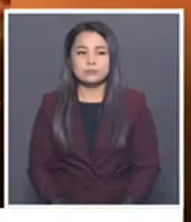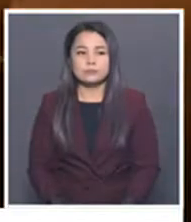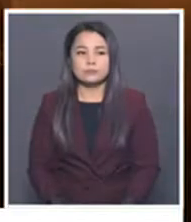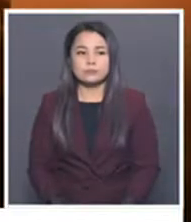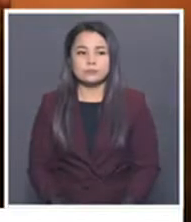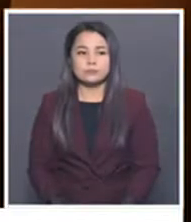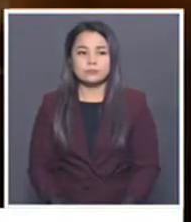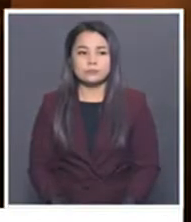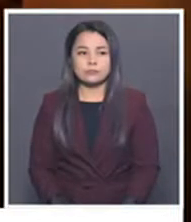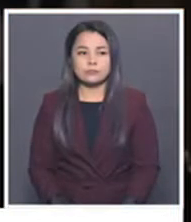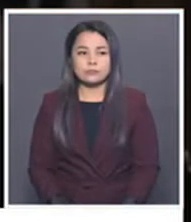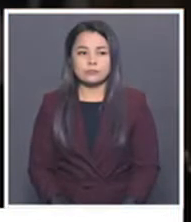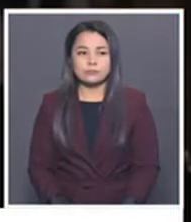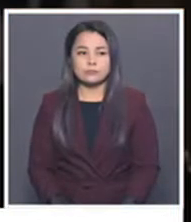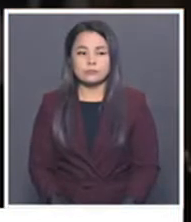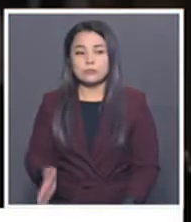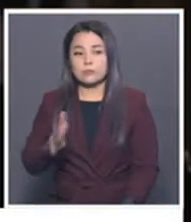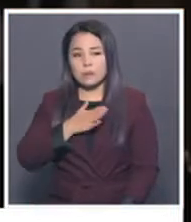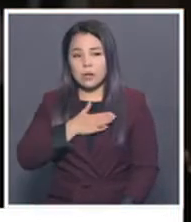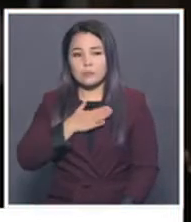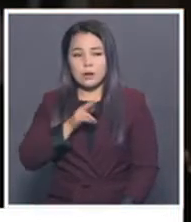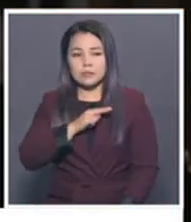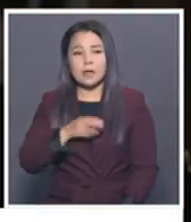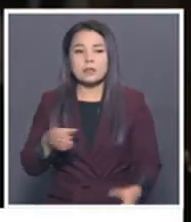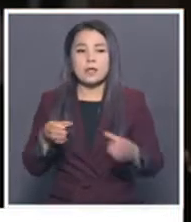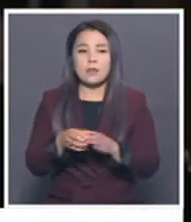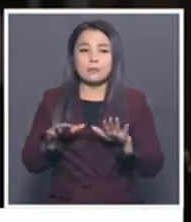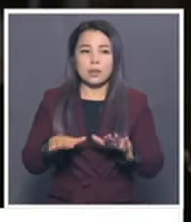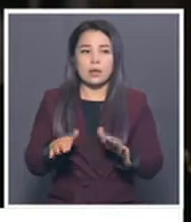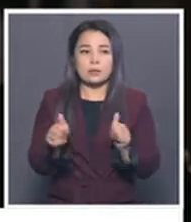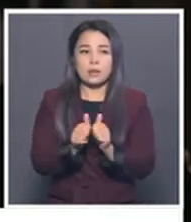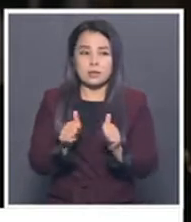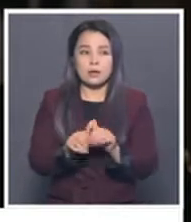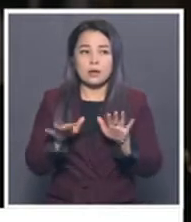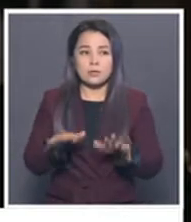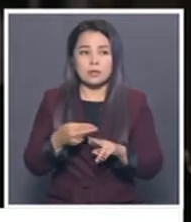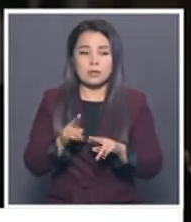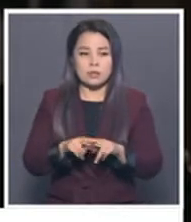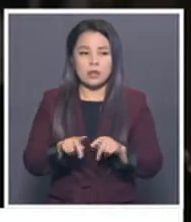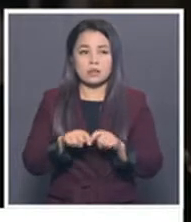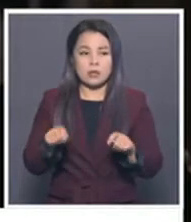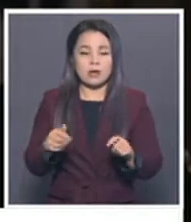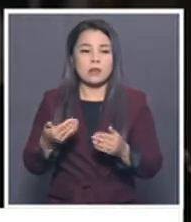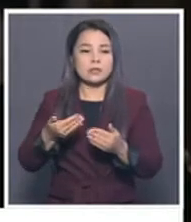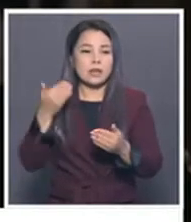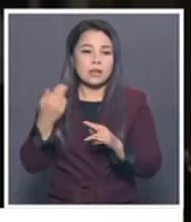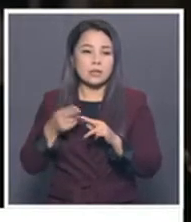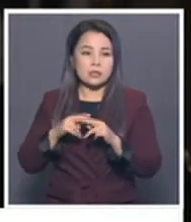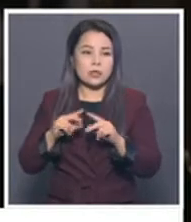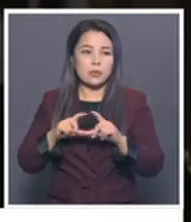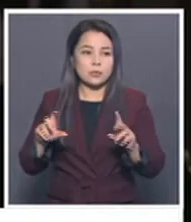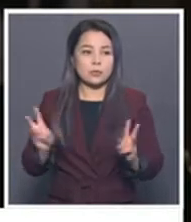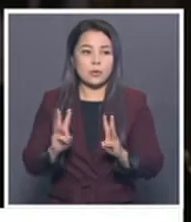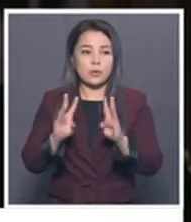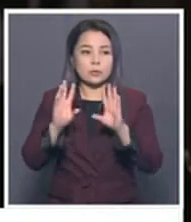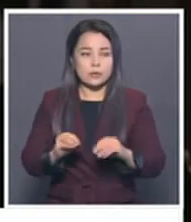176, микрорайон Казахфильм. Я и мой коллега работаем буквально в этом здании. Біз мына артқы ғимаратта жұмыс істейміз. Қоймадағы өртті